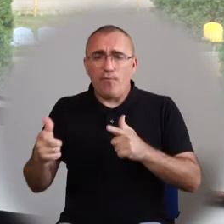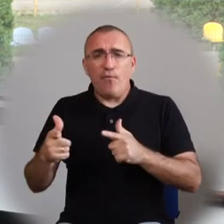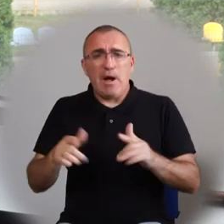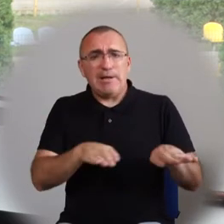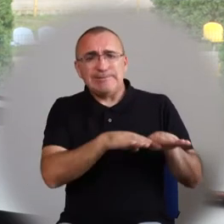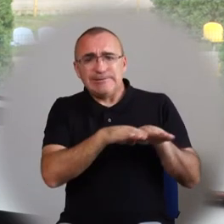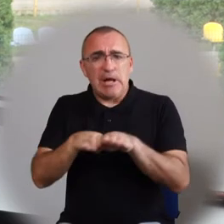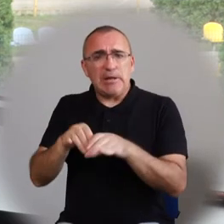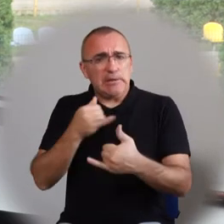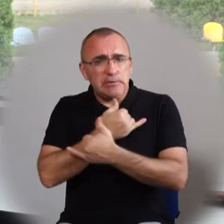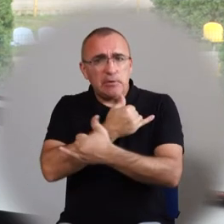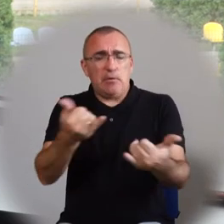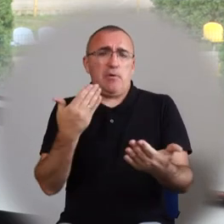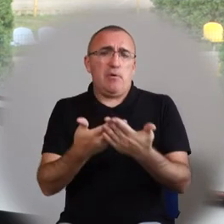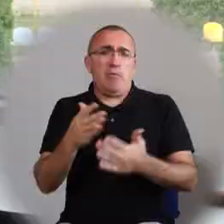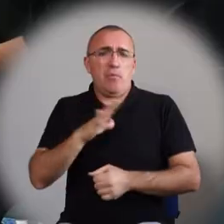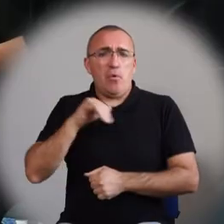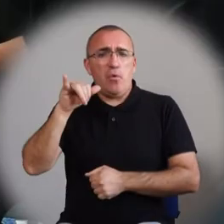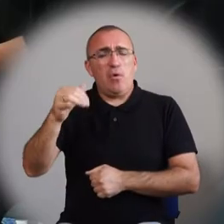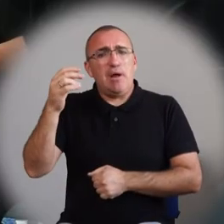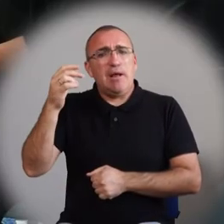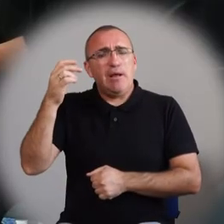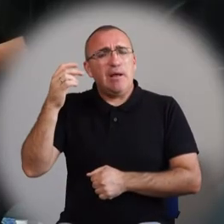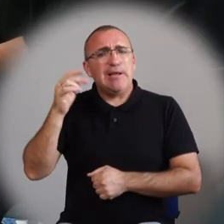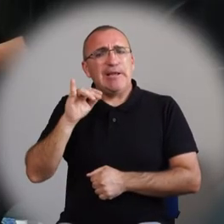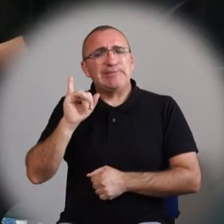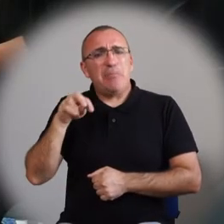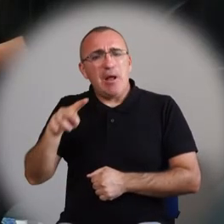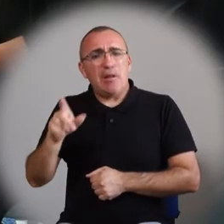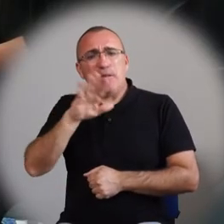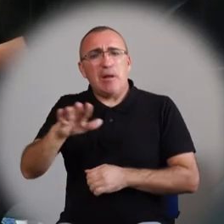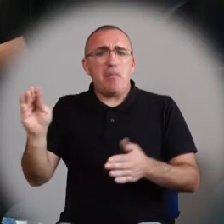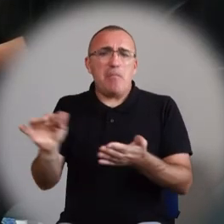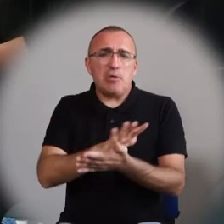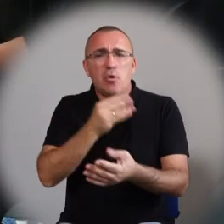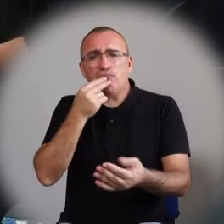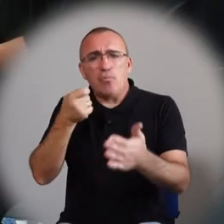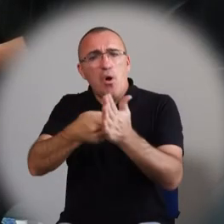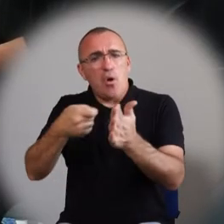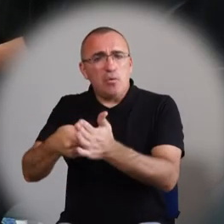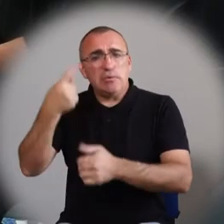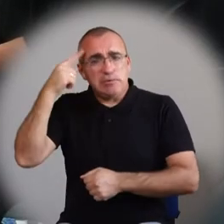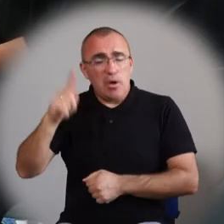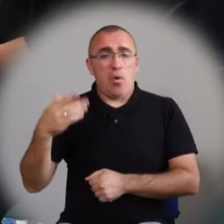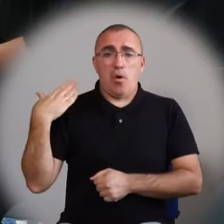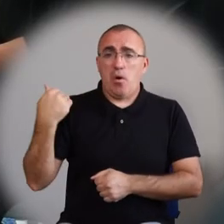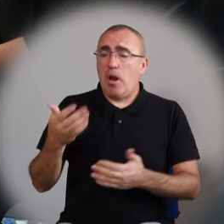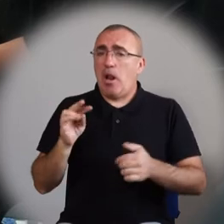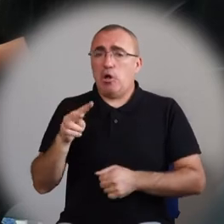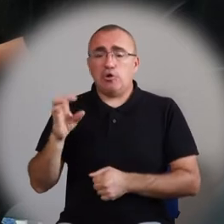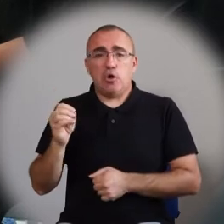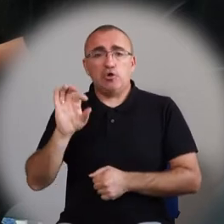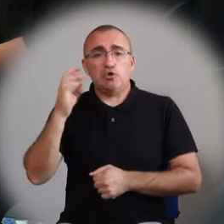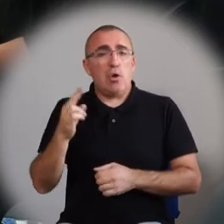рада готова ті стандарти забезпечити, які, наприклад, в Головківській чи Ізмайлівській школі, коли дітей безкоштовно всіх харчують? Знаю,